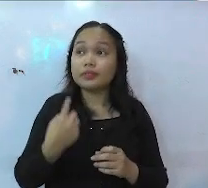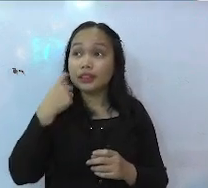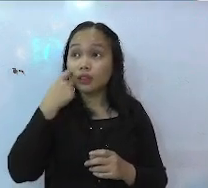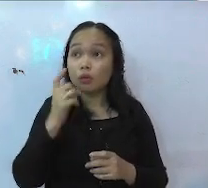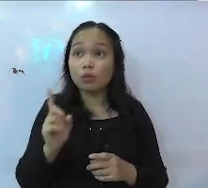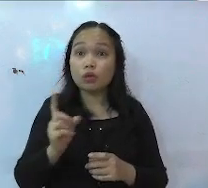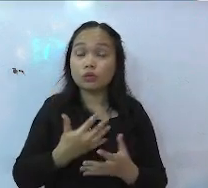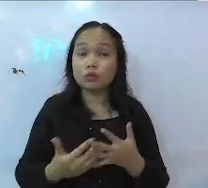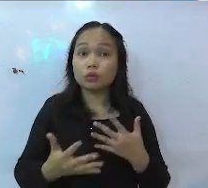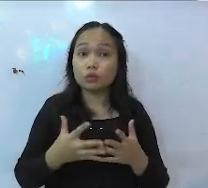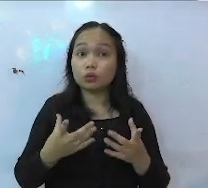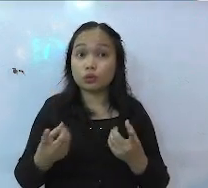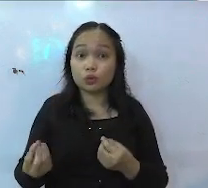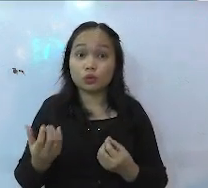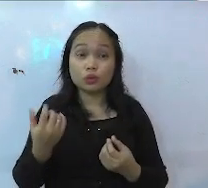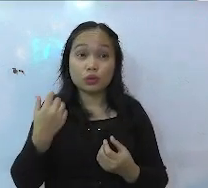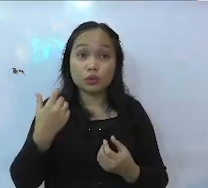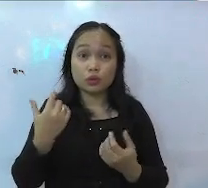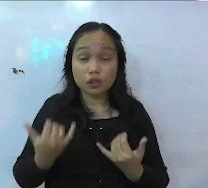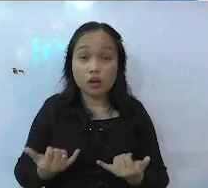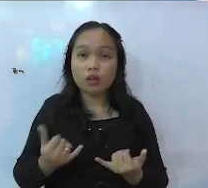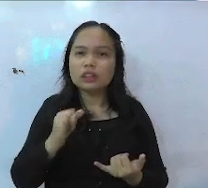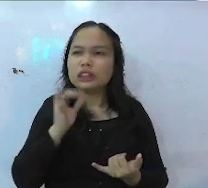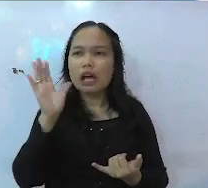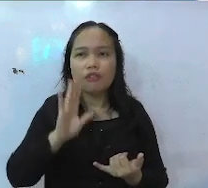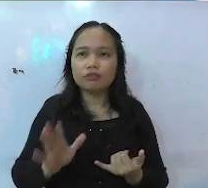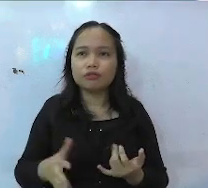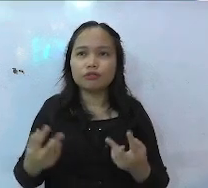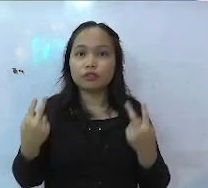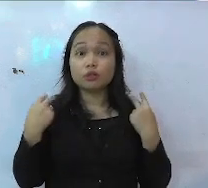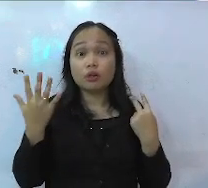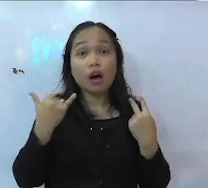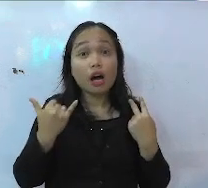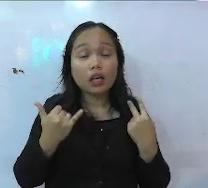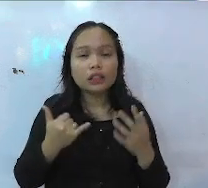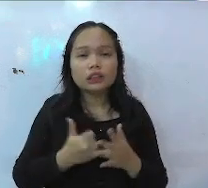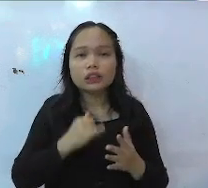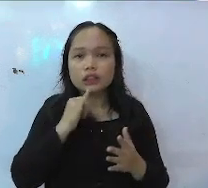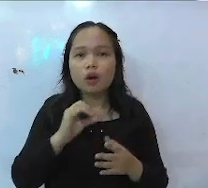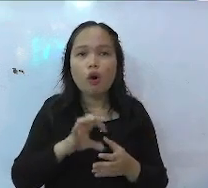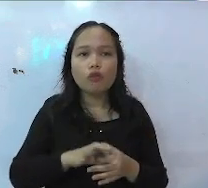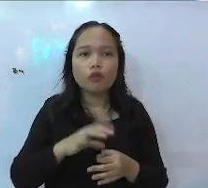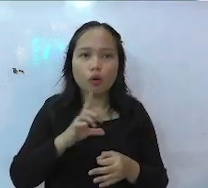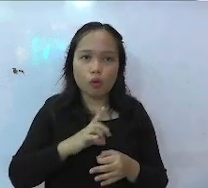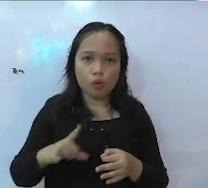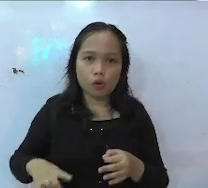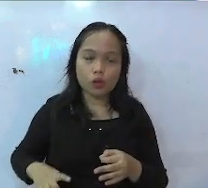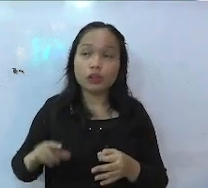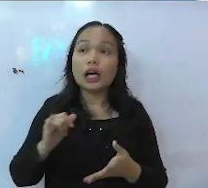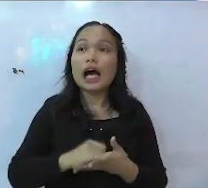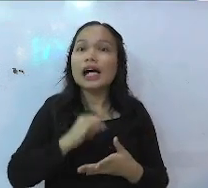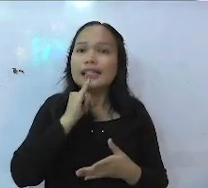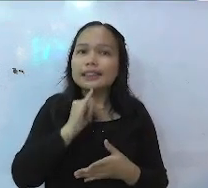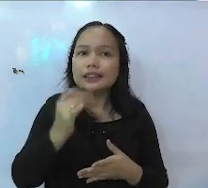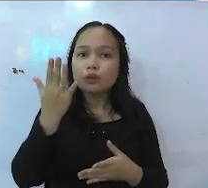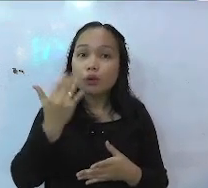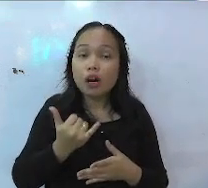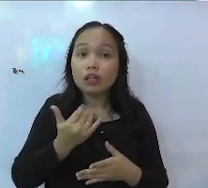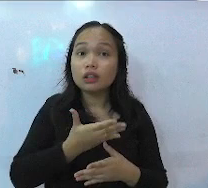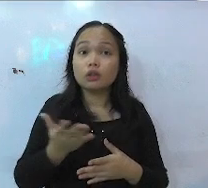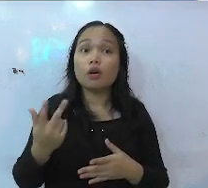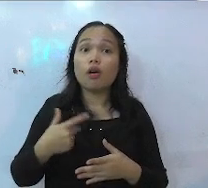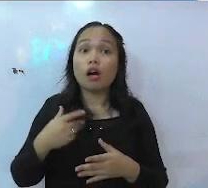doing right now will never be in vain because it is of the lords you see yyan ay dahil sa Panginoon ang